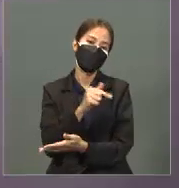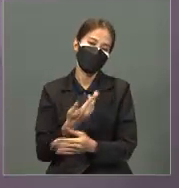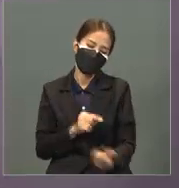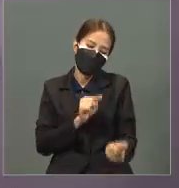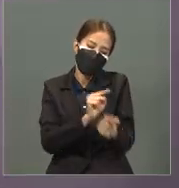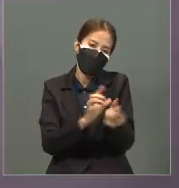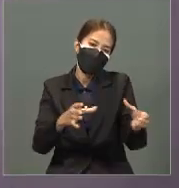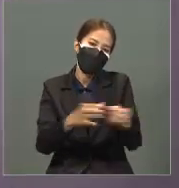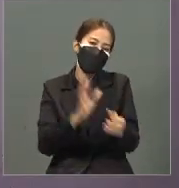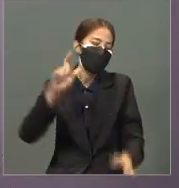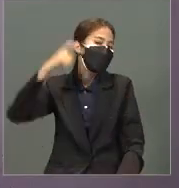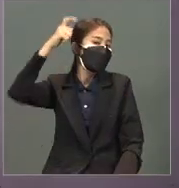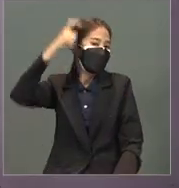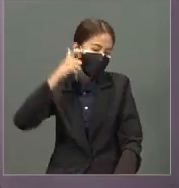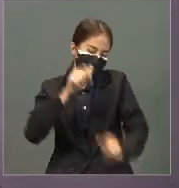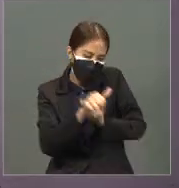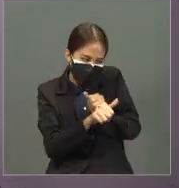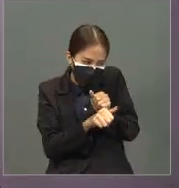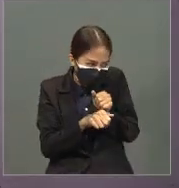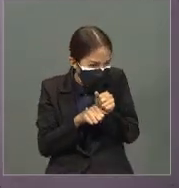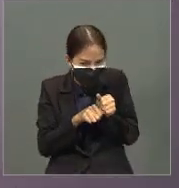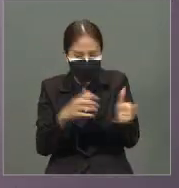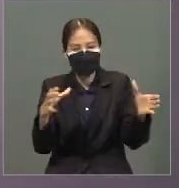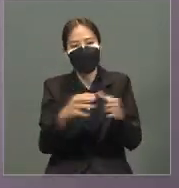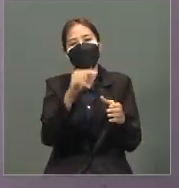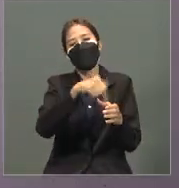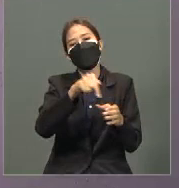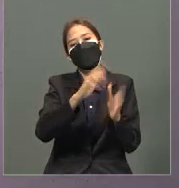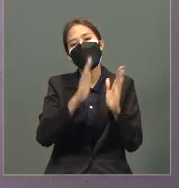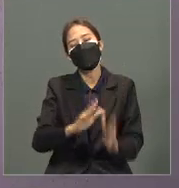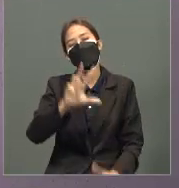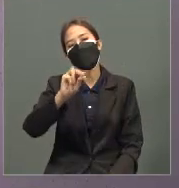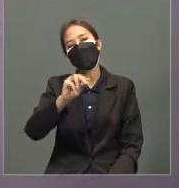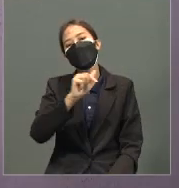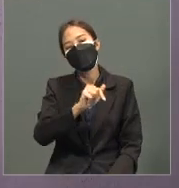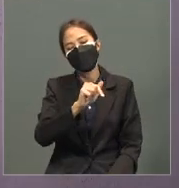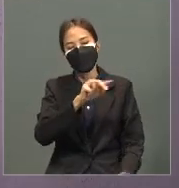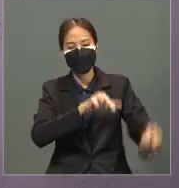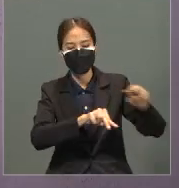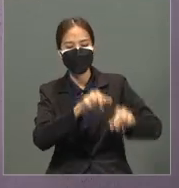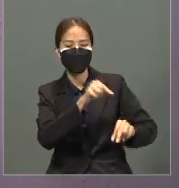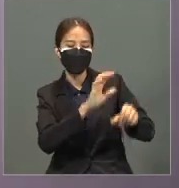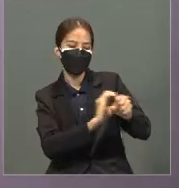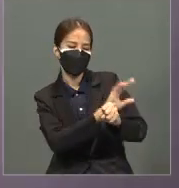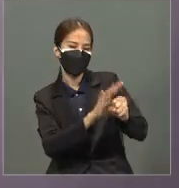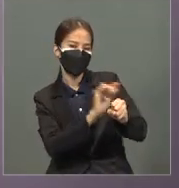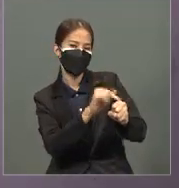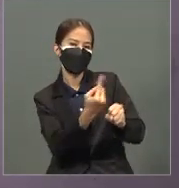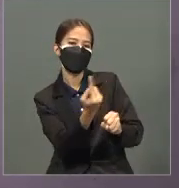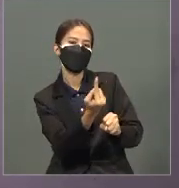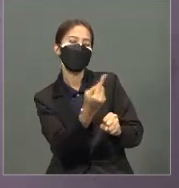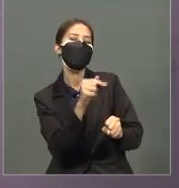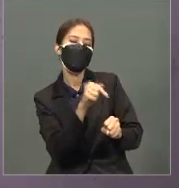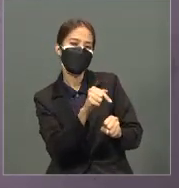ไปจับกุมแรงงานเมียนมาที่ลักลอบเข้ามาได้30กว่าคนนะคะในจำนวนนี้เขาบอกว่าไปตรวจพบเชื้อโควิด-19 1คน